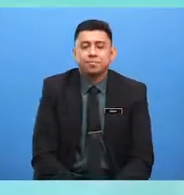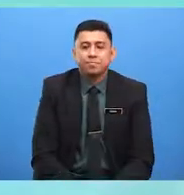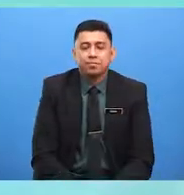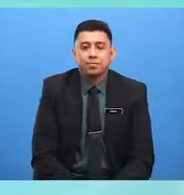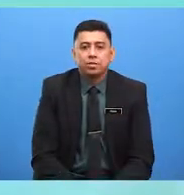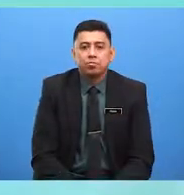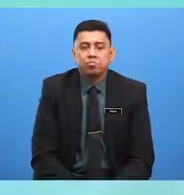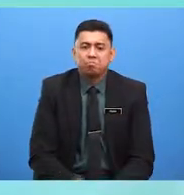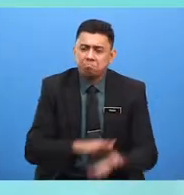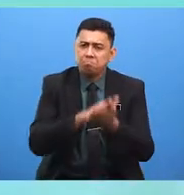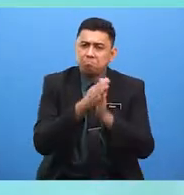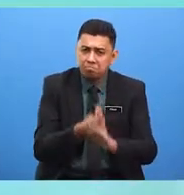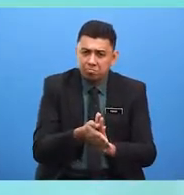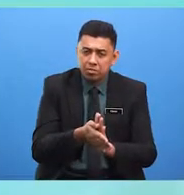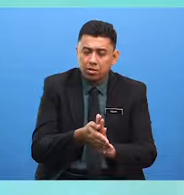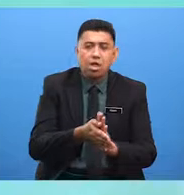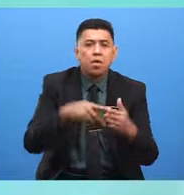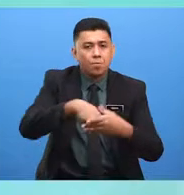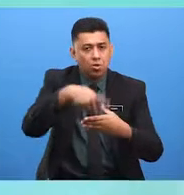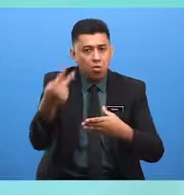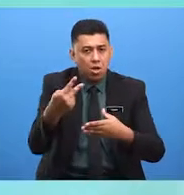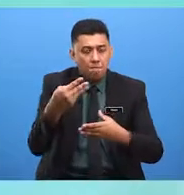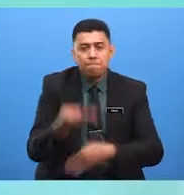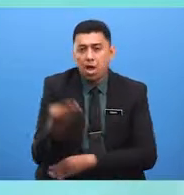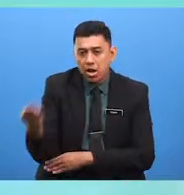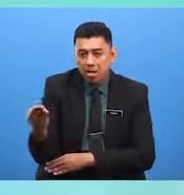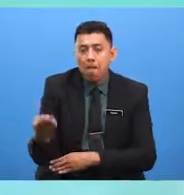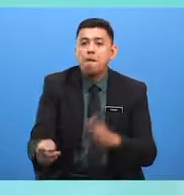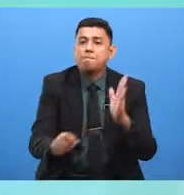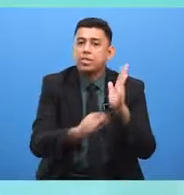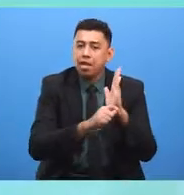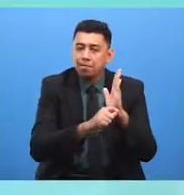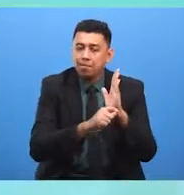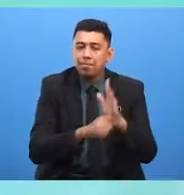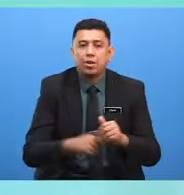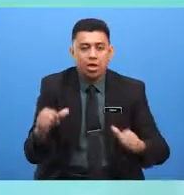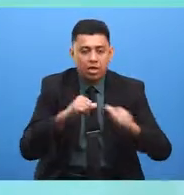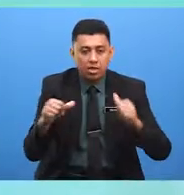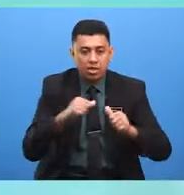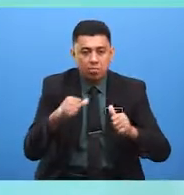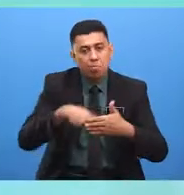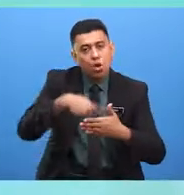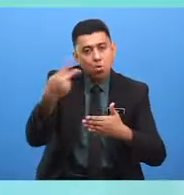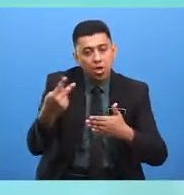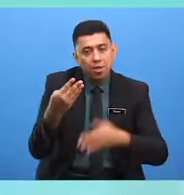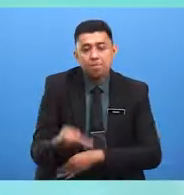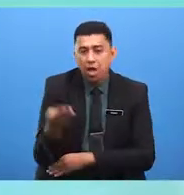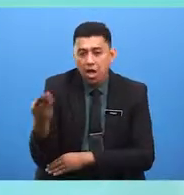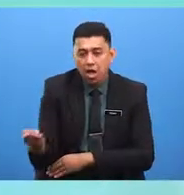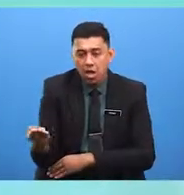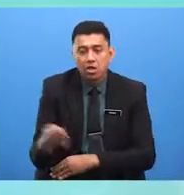susulan dari itu pengeluaran barang akan bertambah activity pengeluaran barangan dan perkhidmatan